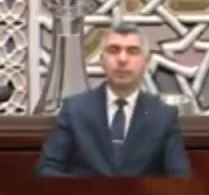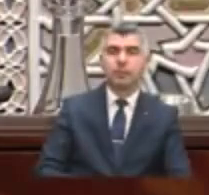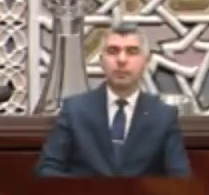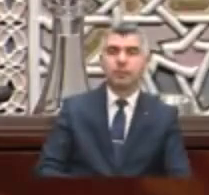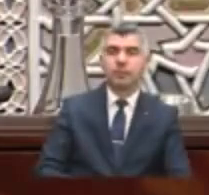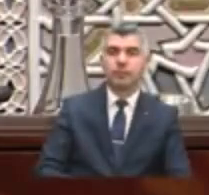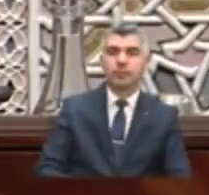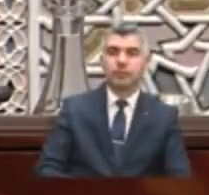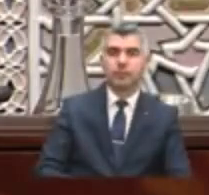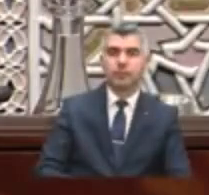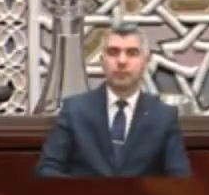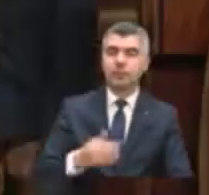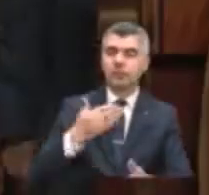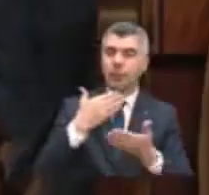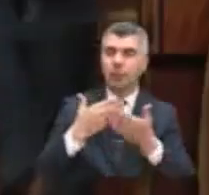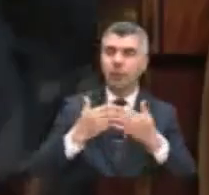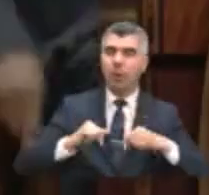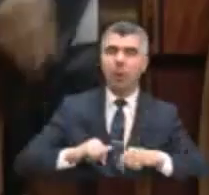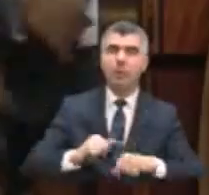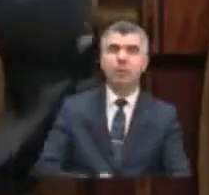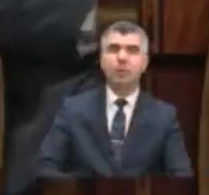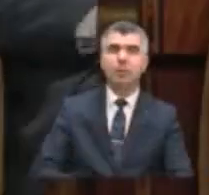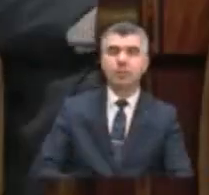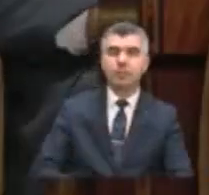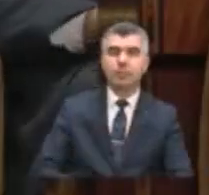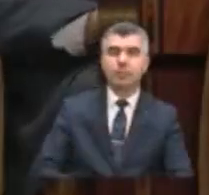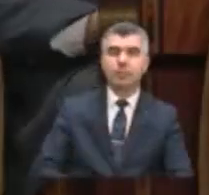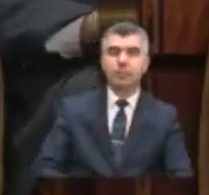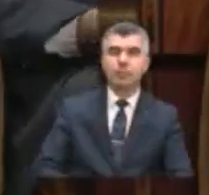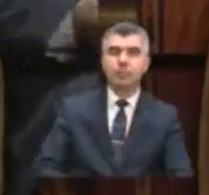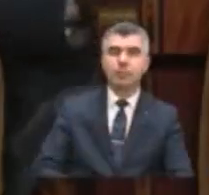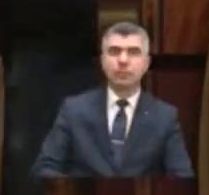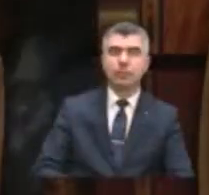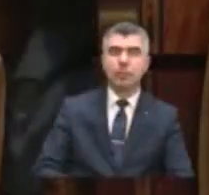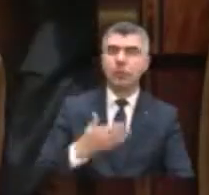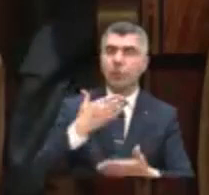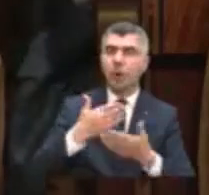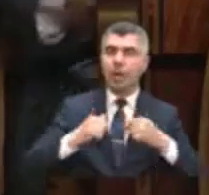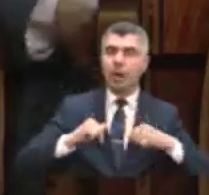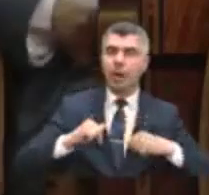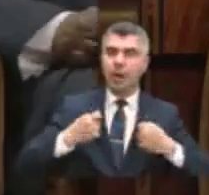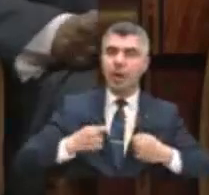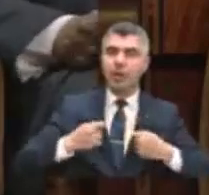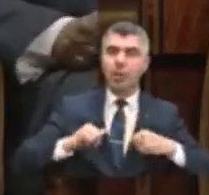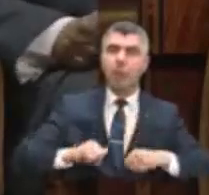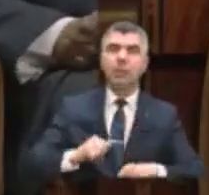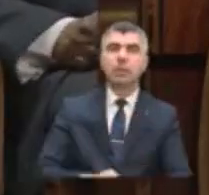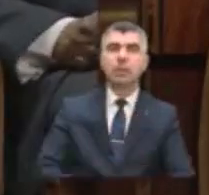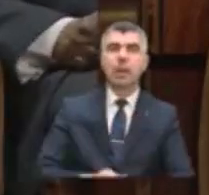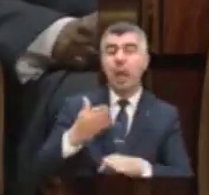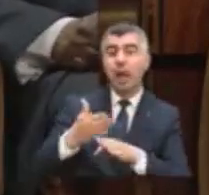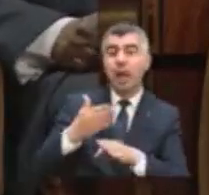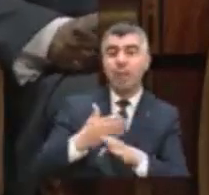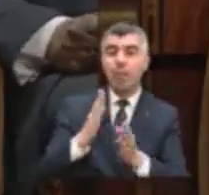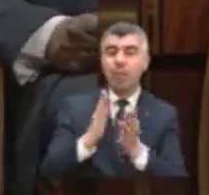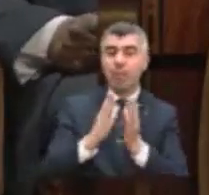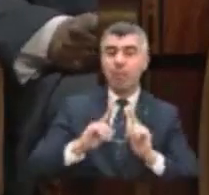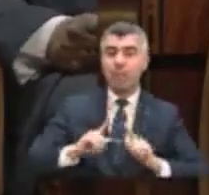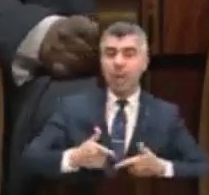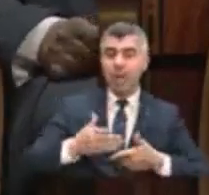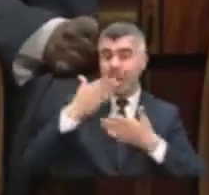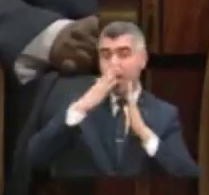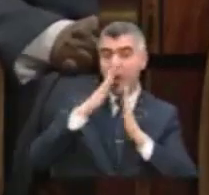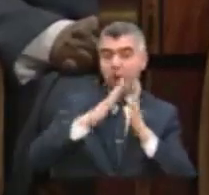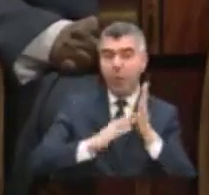شكرا سيد الوزير. شكرا سيد الرئيس. سيد الوزير، قبل كانت المدرسة العمومية هي